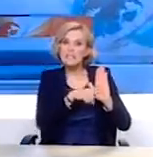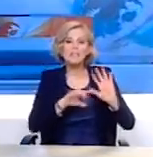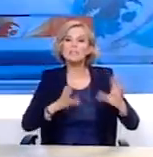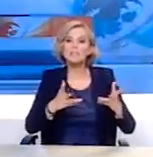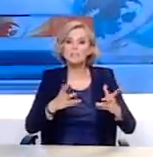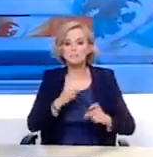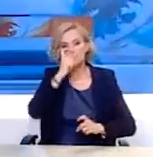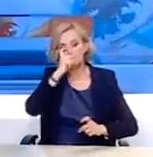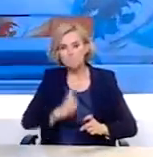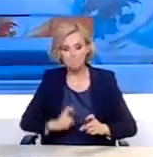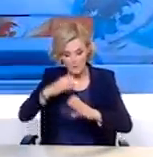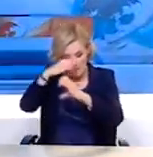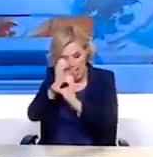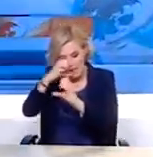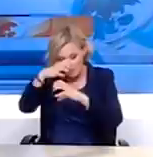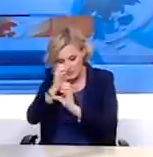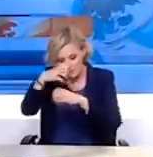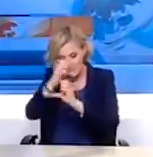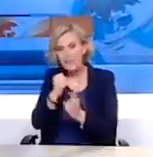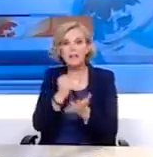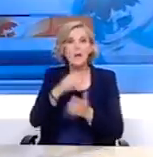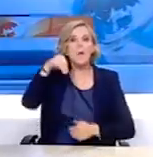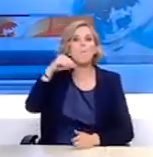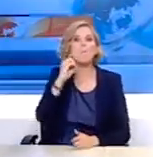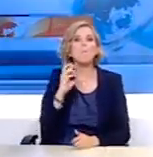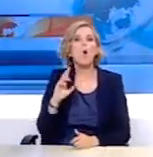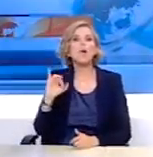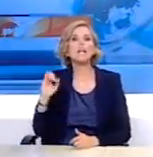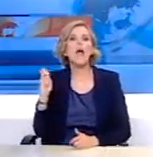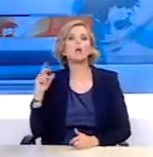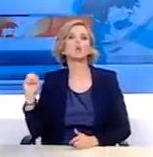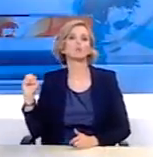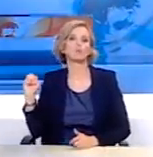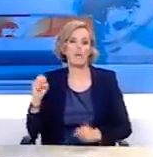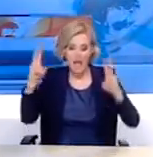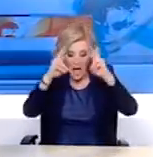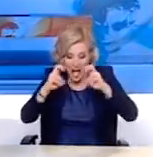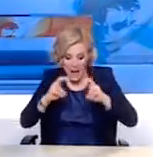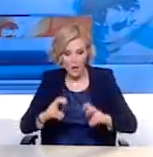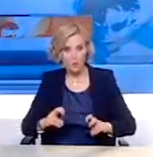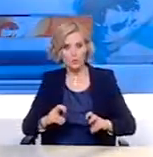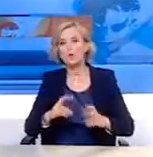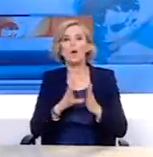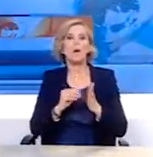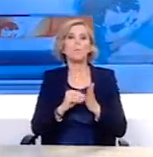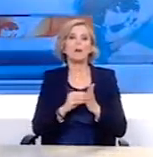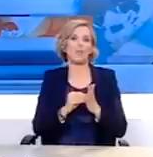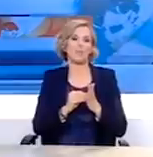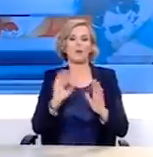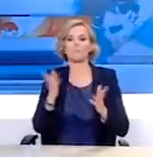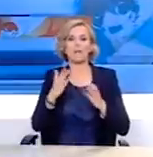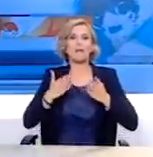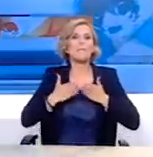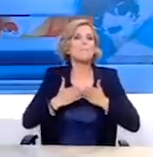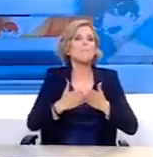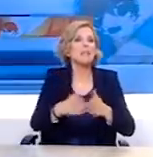εργαστηριακά τεστ, ο μοριακός έλεγχος και φυσικά και σε καταστάσεις που απειλείται η δημόσια υγεία, όπως το πλοίο ή ο καταβλισμός προσφύγων που σας